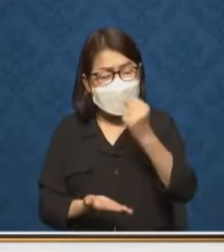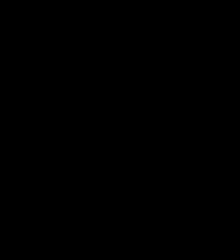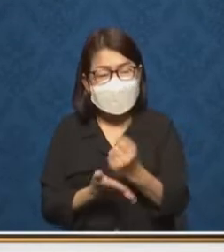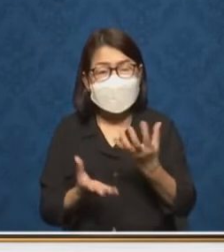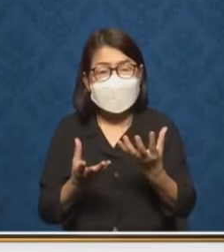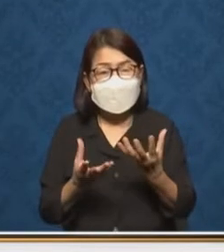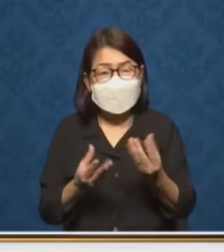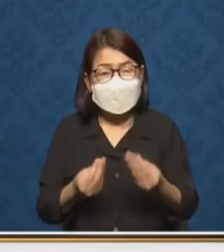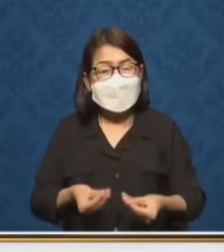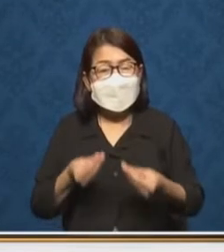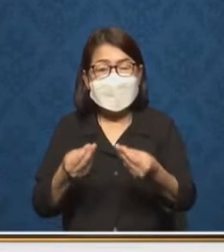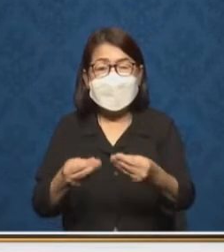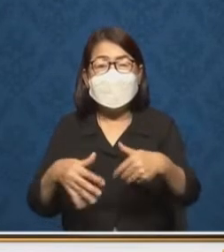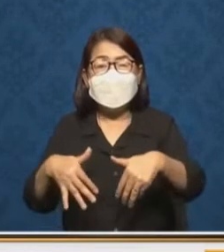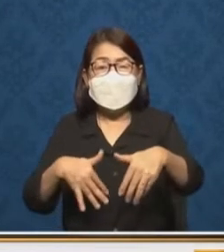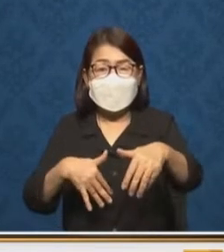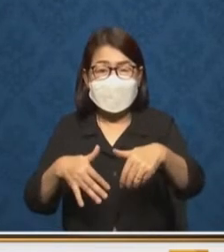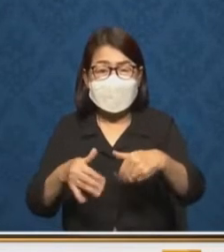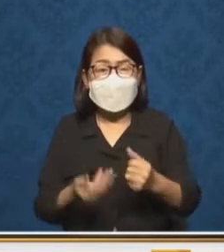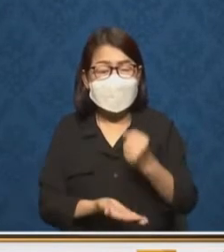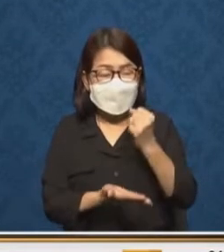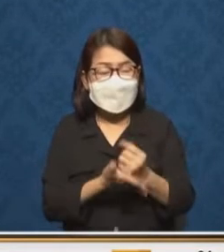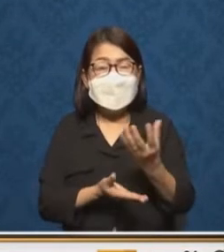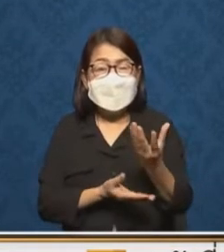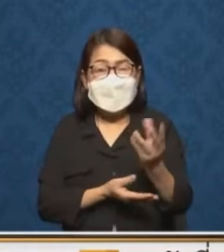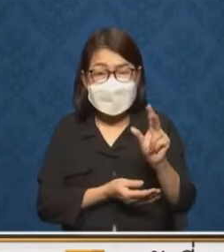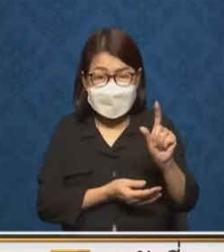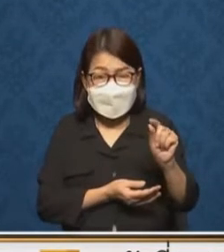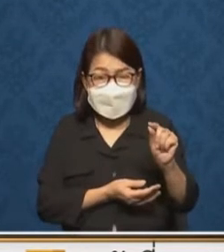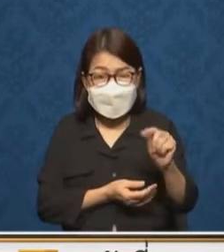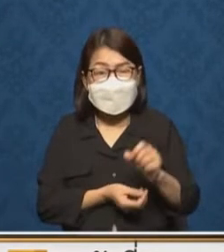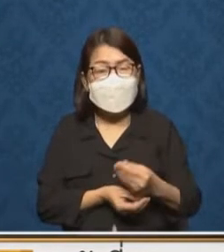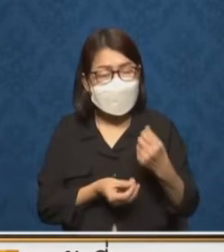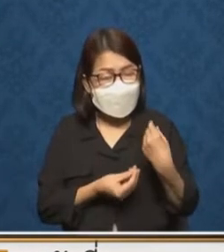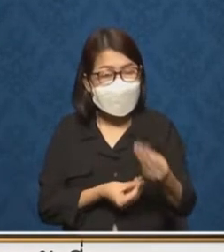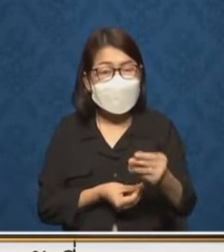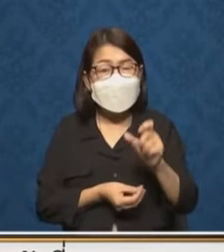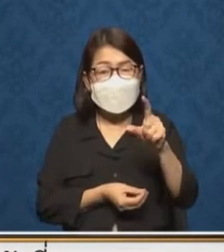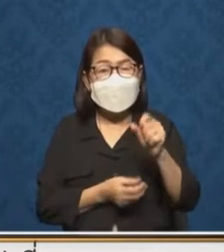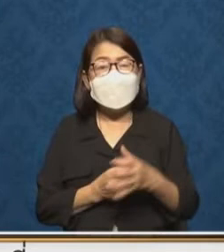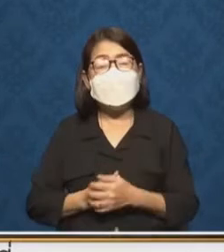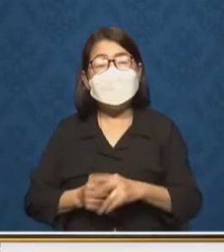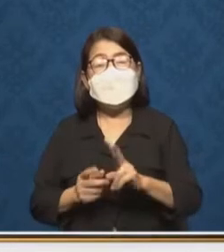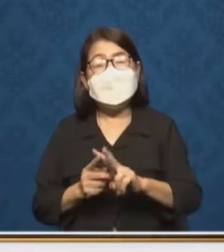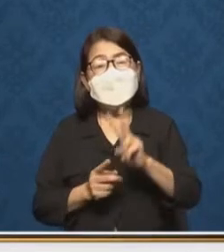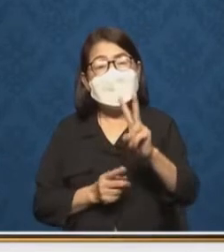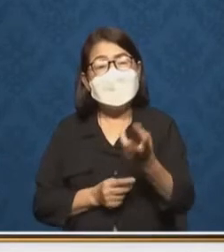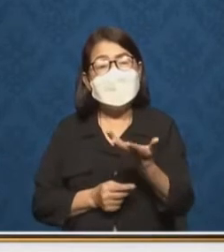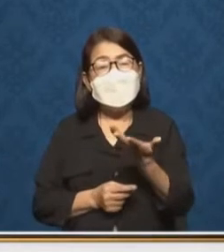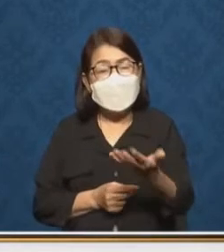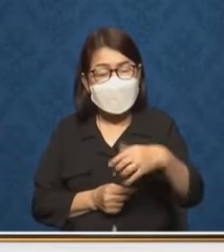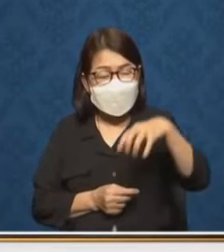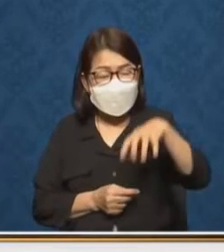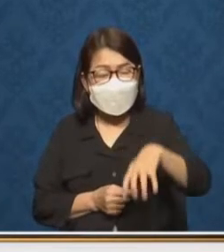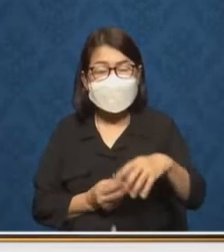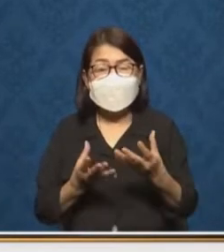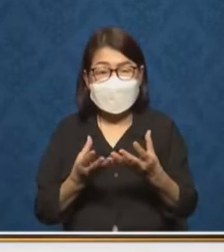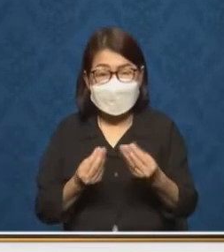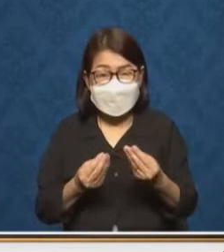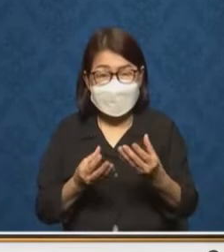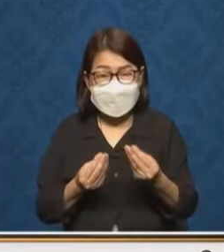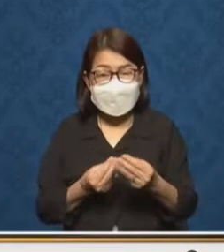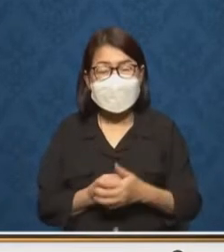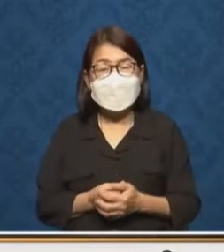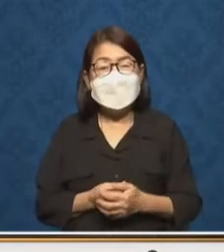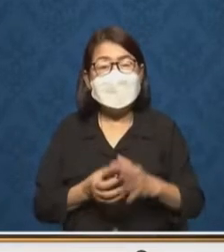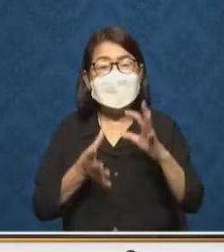เอกสารสิทธิ์ที่ดินครับให้กับจำนวน20แปลงนี้ด้วยส่วนเรื่องที่2ครับก็ขอให้สำนักงานปฏิรูปที่ดินเพื่อการเกษตรครับได้ดำเนินการตั